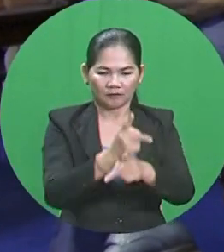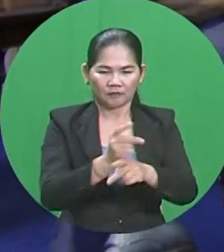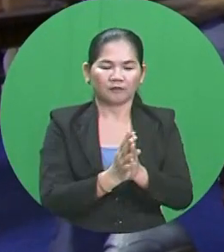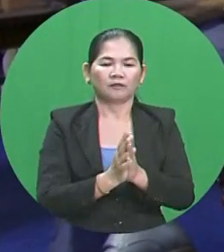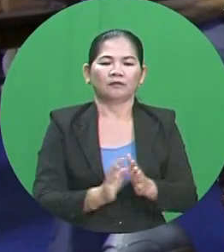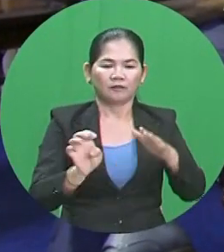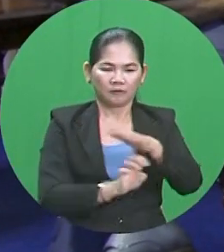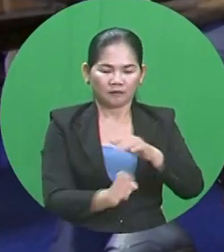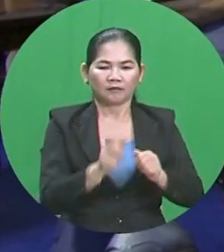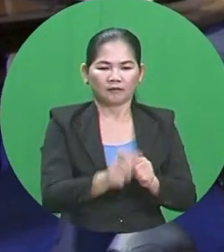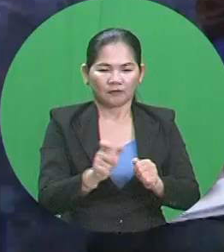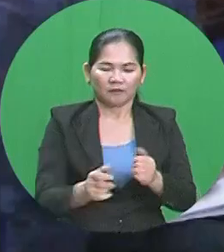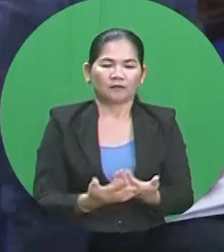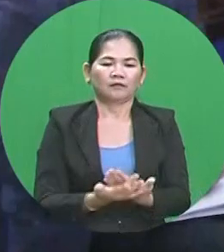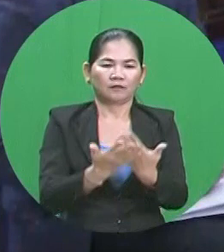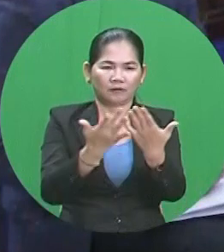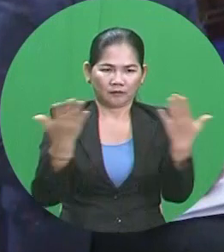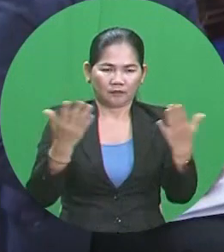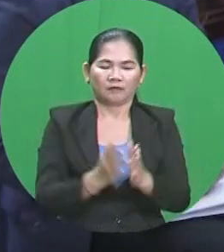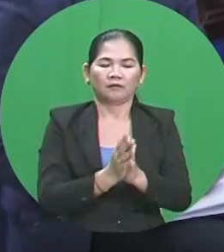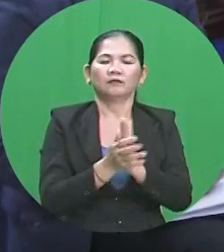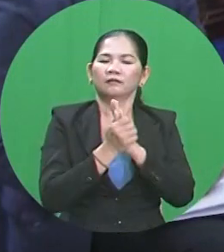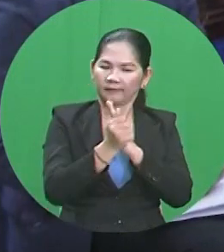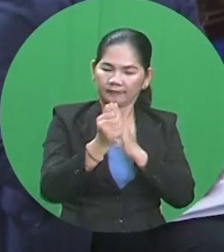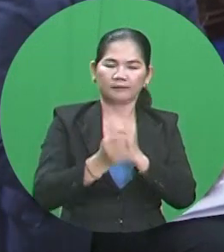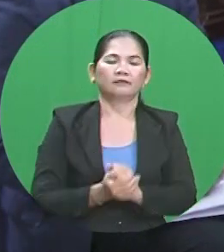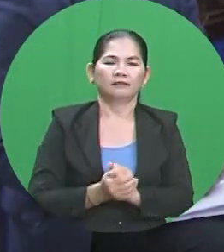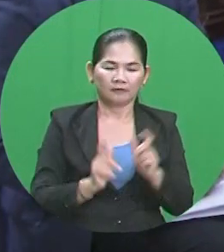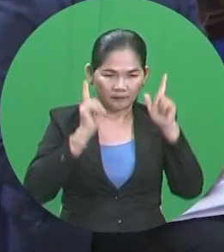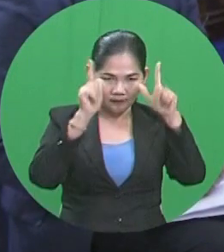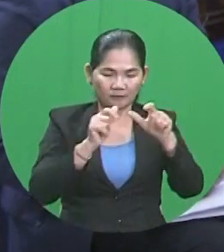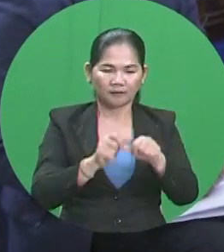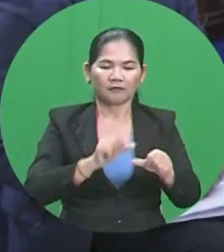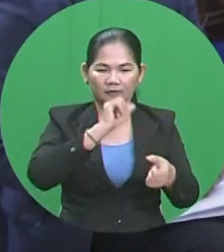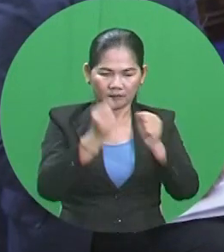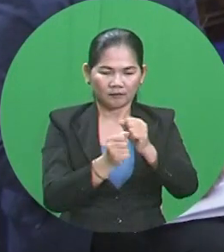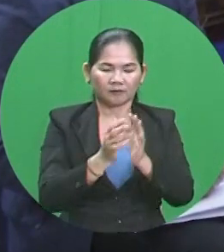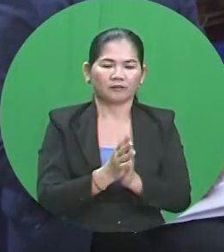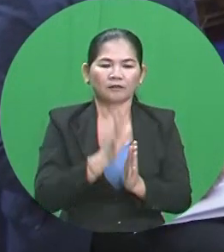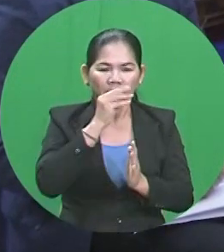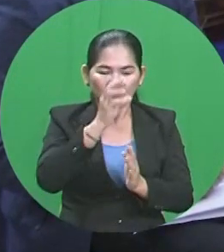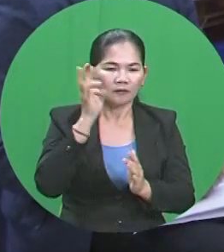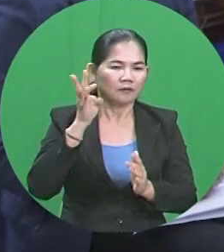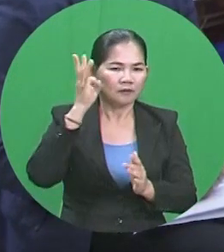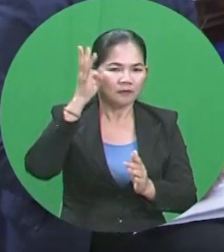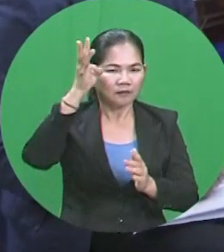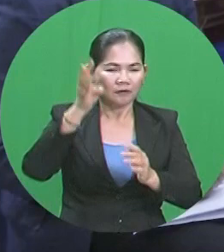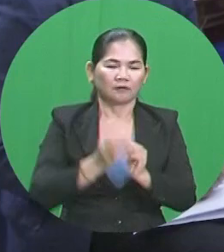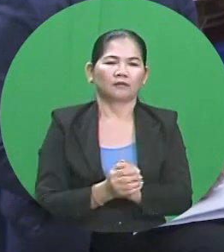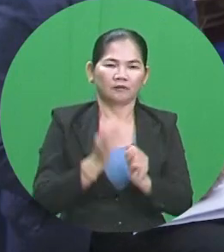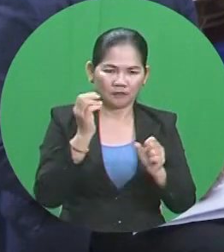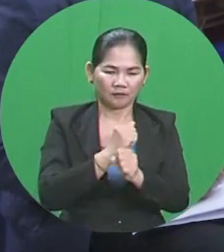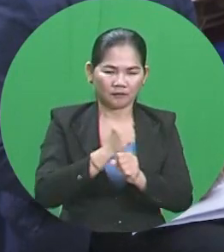ធនធានមនុស្សដ៏ចំណាននិងមានសមត្ថភាពខ្ពស់អយ្យដមក៏បានផ្លាស់ប្ដូរមតិនិងទស្សនៈមួយចំនួនផងដែរ